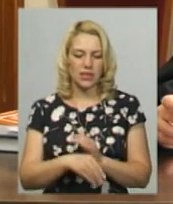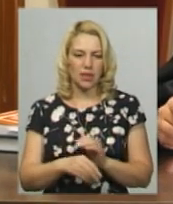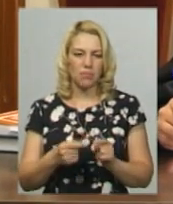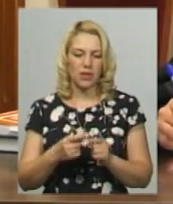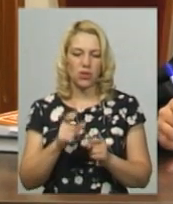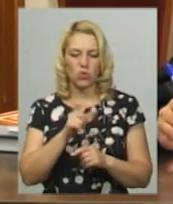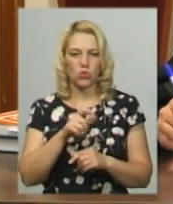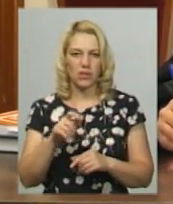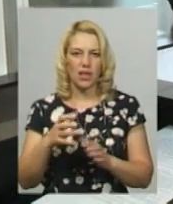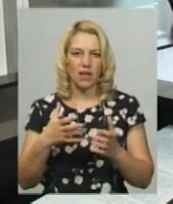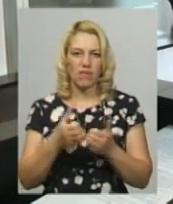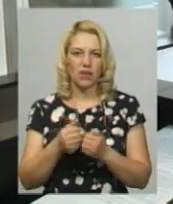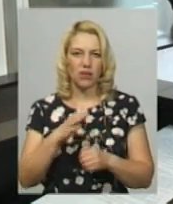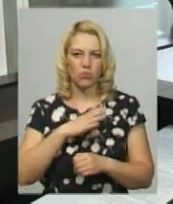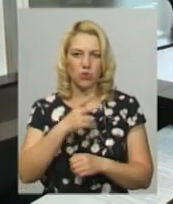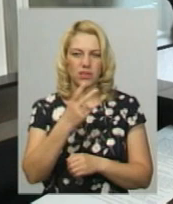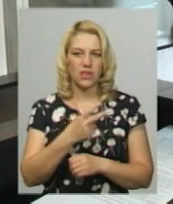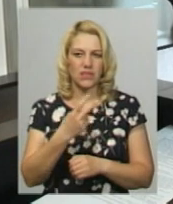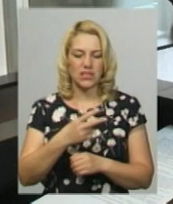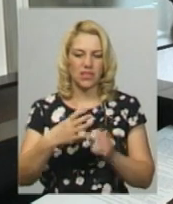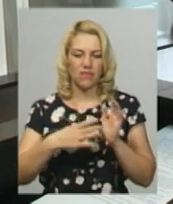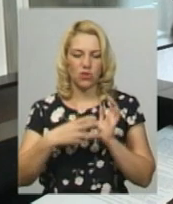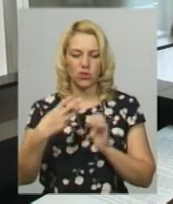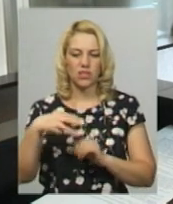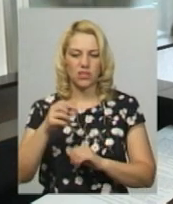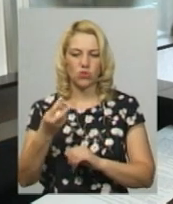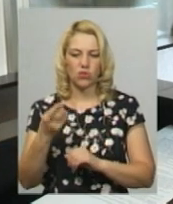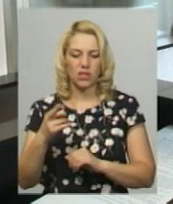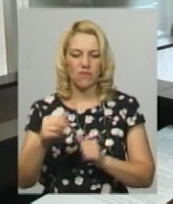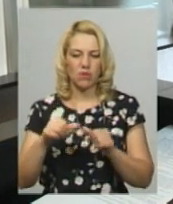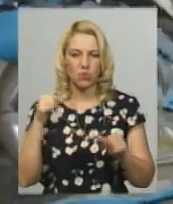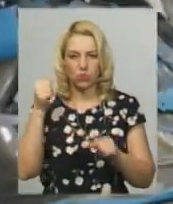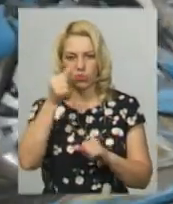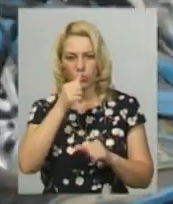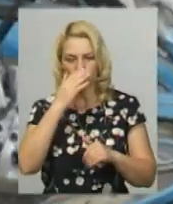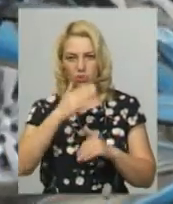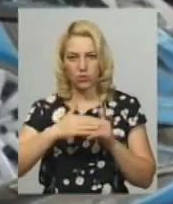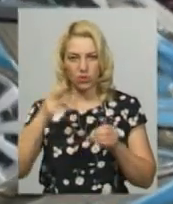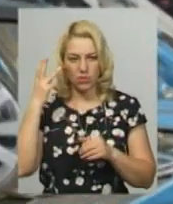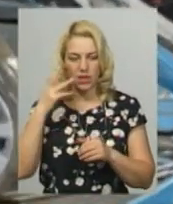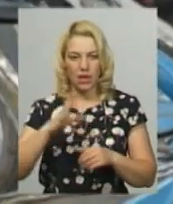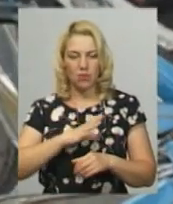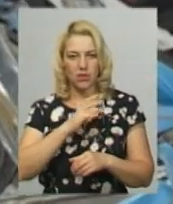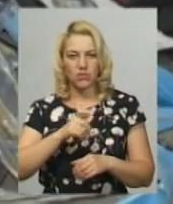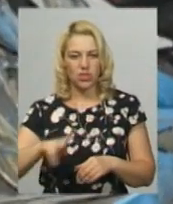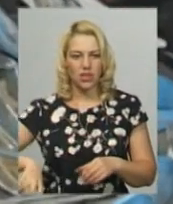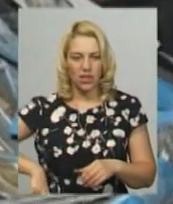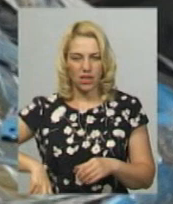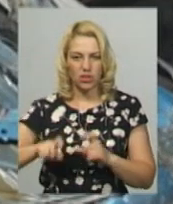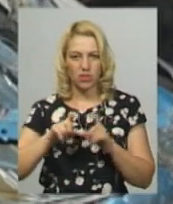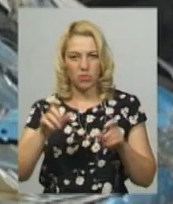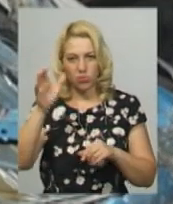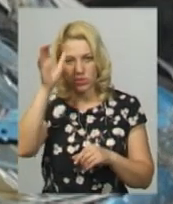сталася у ніч з 29 на 30 травня минулого року поблизу Хмельницького. Колишній директор департаменту освіти на